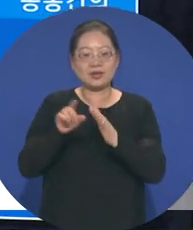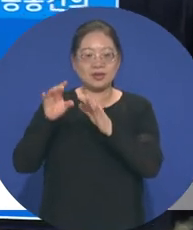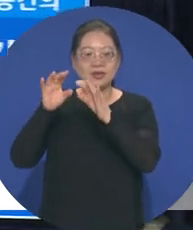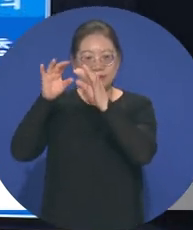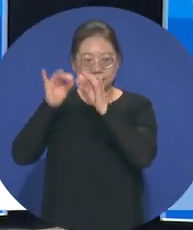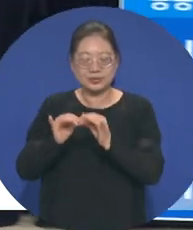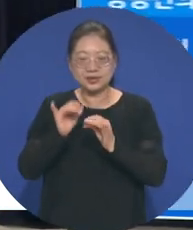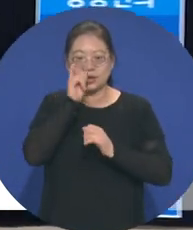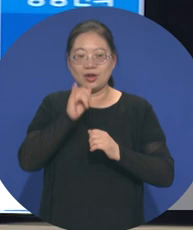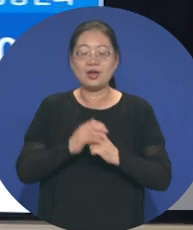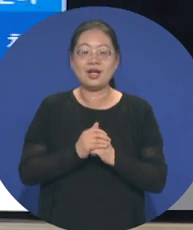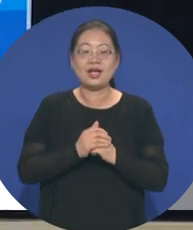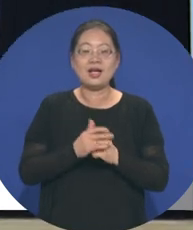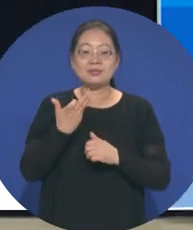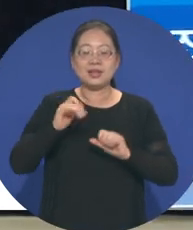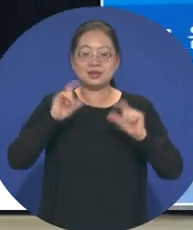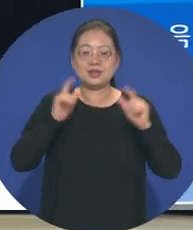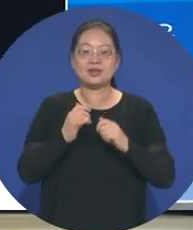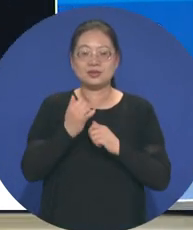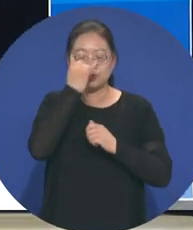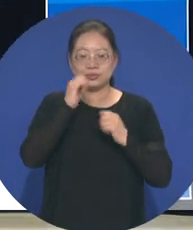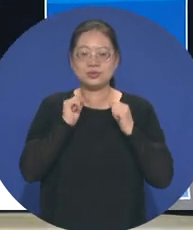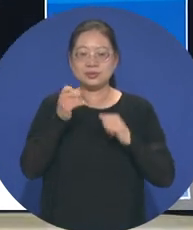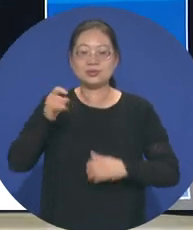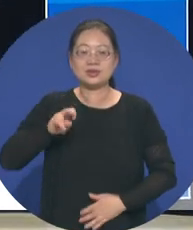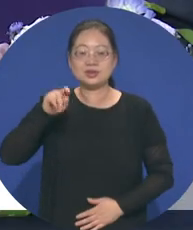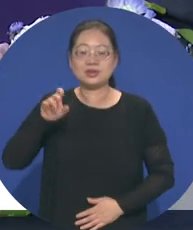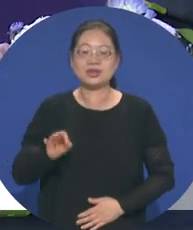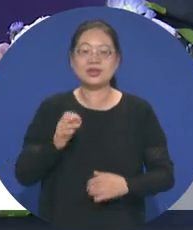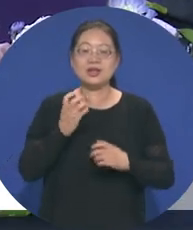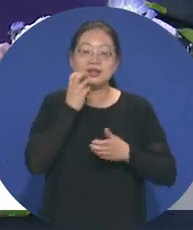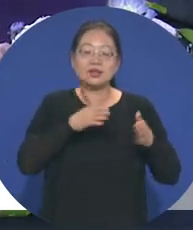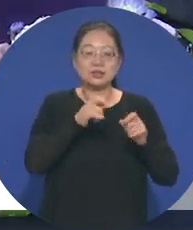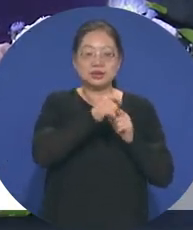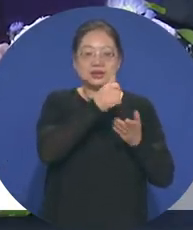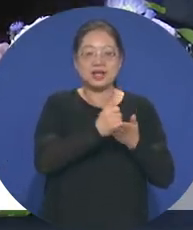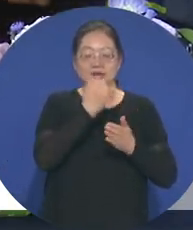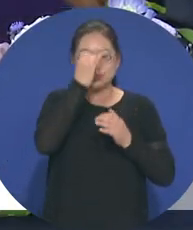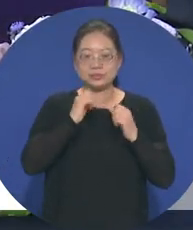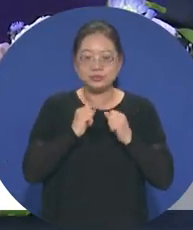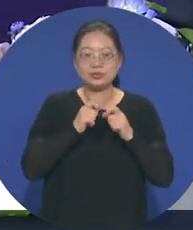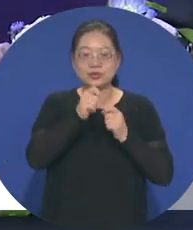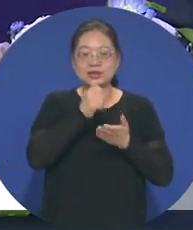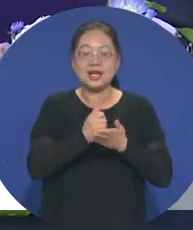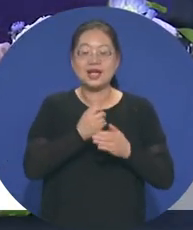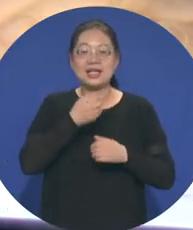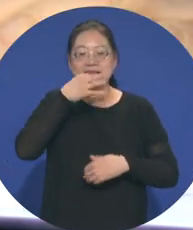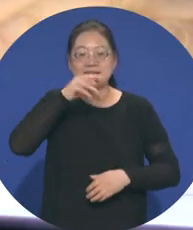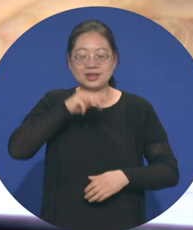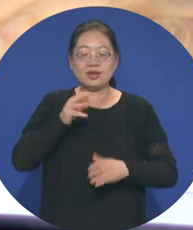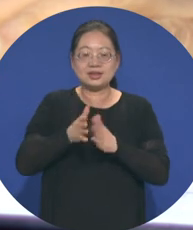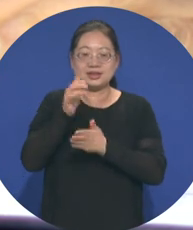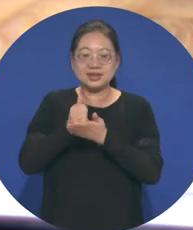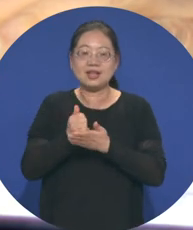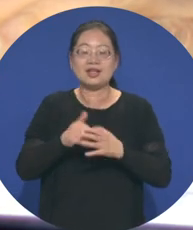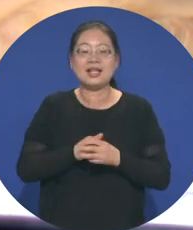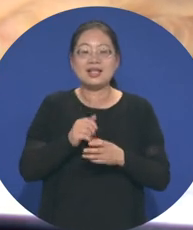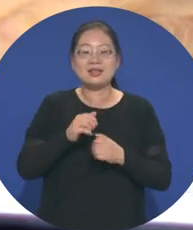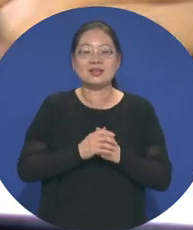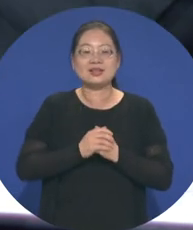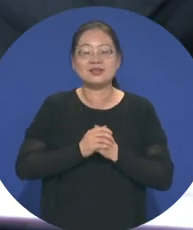지난 18일 충북 음성에서 김동연 경기도지사를 비롯해 김영환 충북도지사, 이천시장, 청주시장,